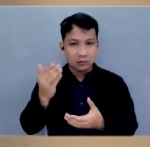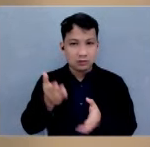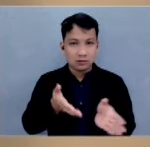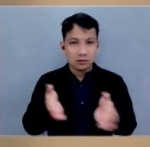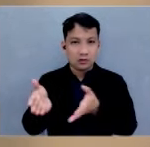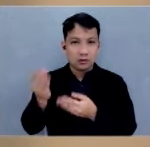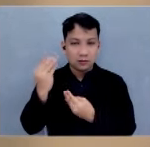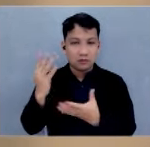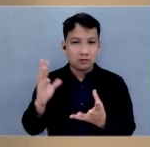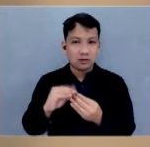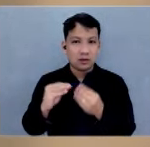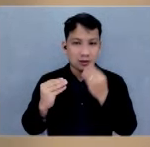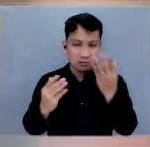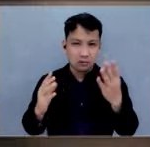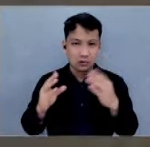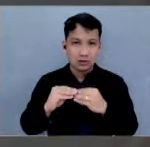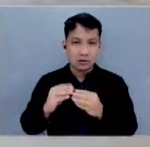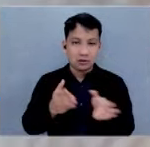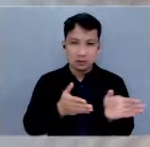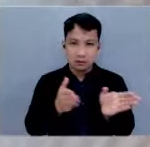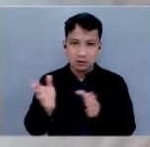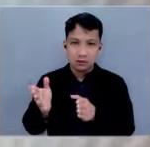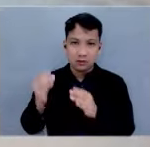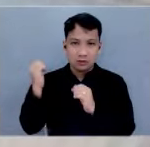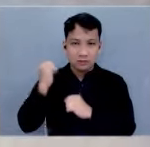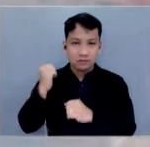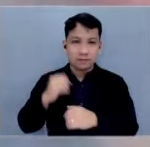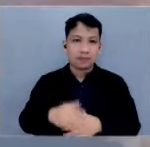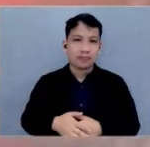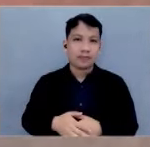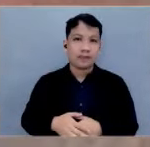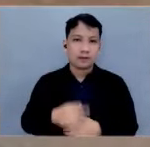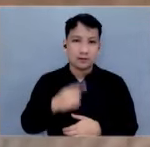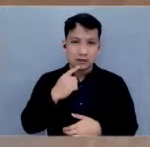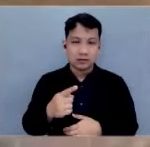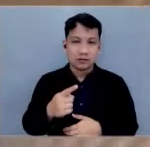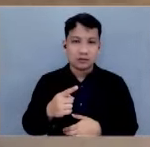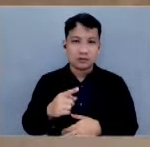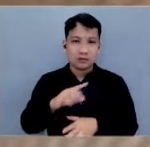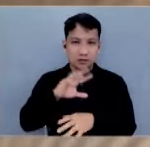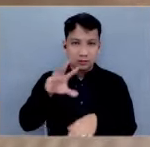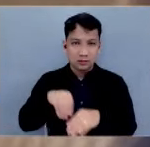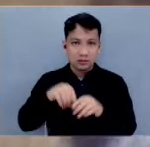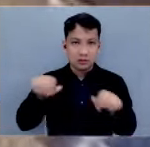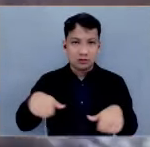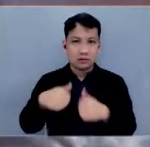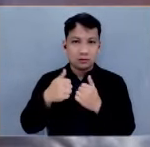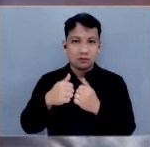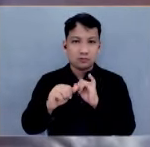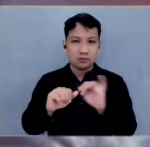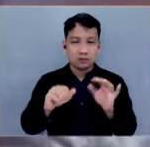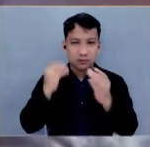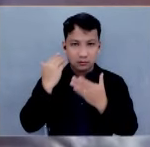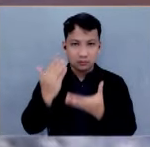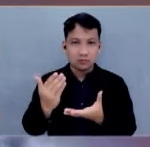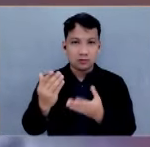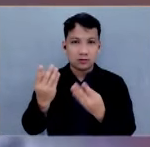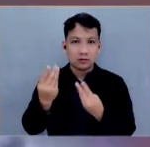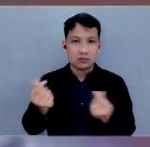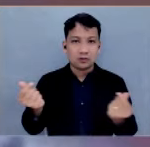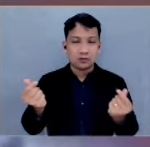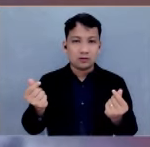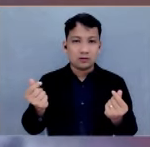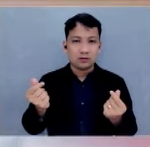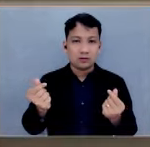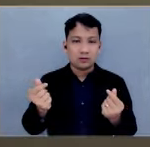para mag-slip. Mag-uusap pa raw ang mga sangkot sa aksidente kung mag-aarigluan sila o mauuwi sa pagsasampa